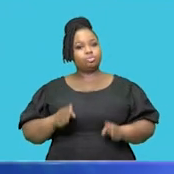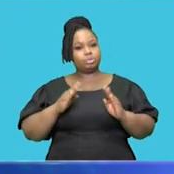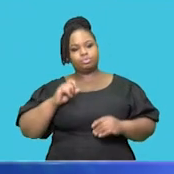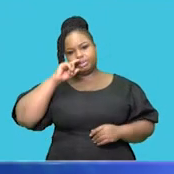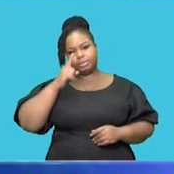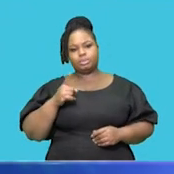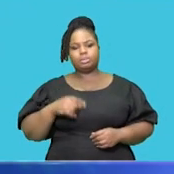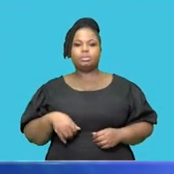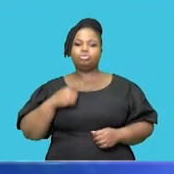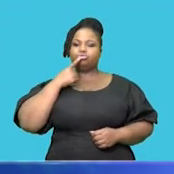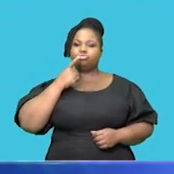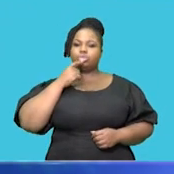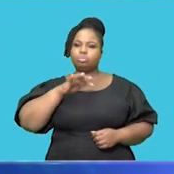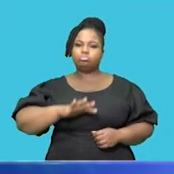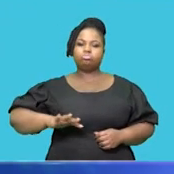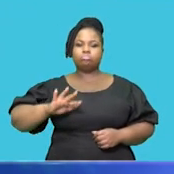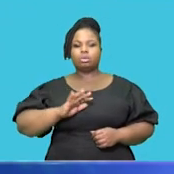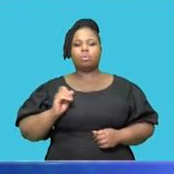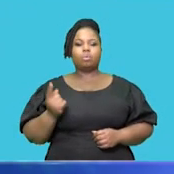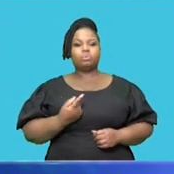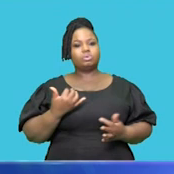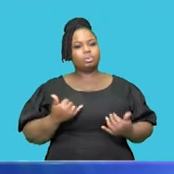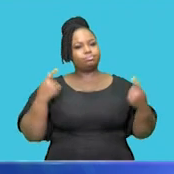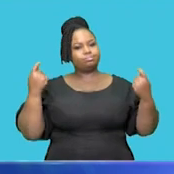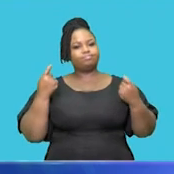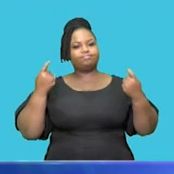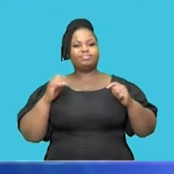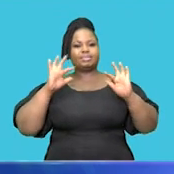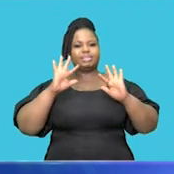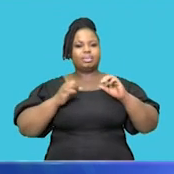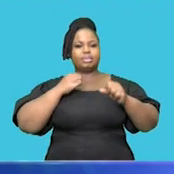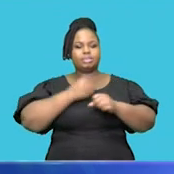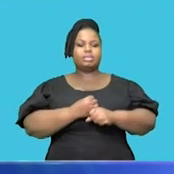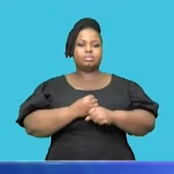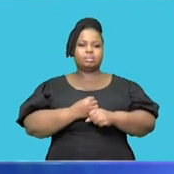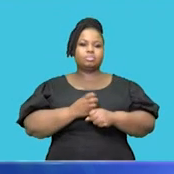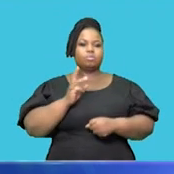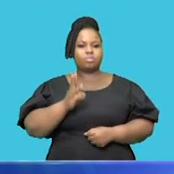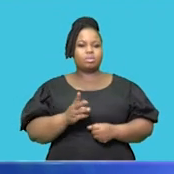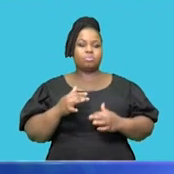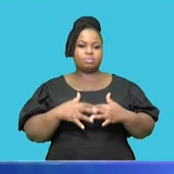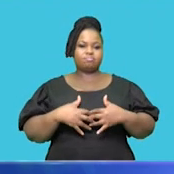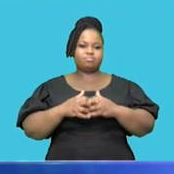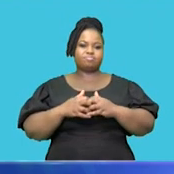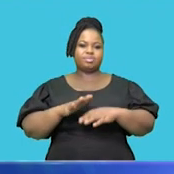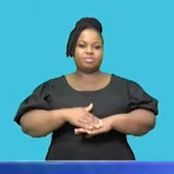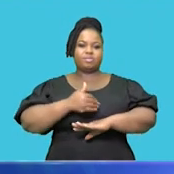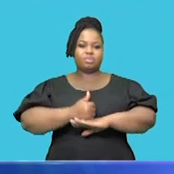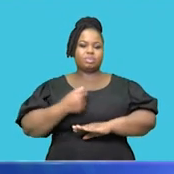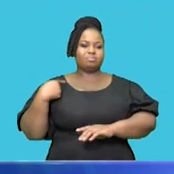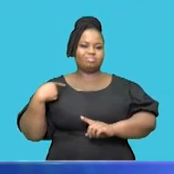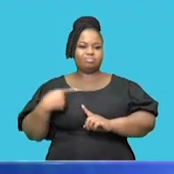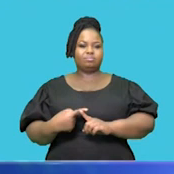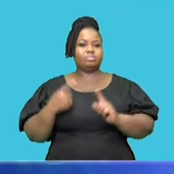zaseSandton ngombala obomvu. Okanti ke lo msitho yintshayelelo yombhiyozo omkhulu we-EFF weminyaka elishumi wasekwayo lo mbutho, mbhiyozo lowo